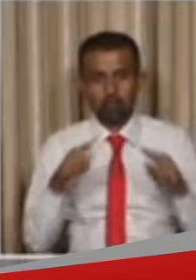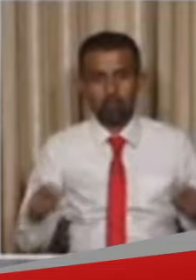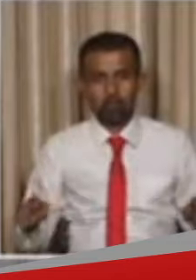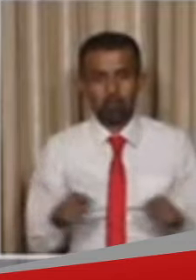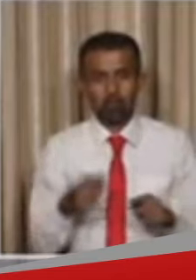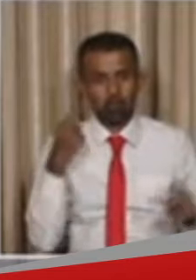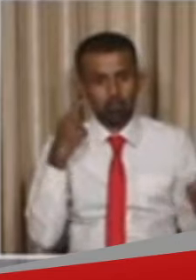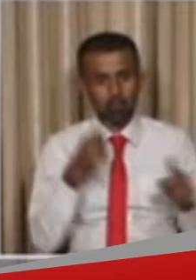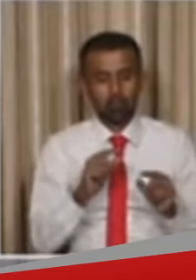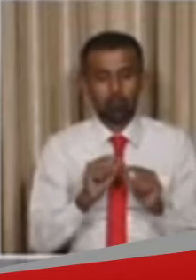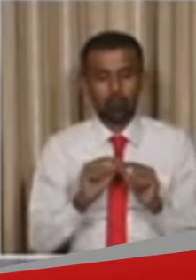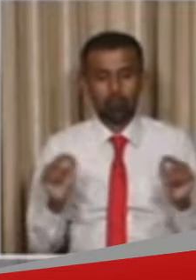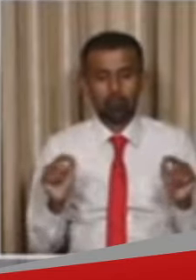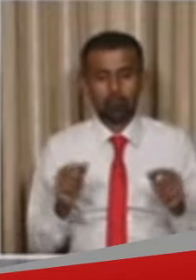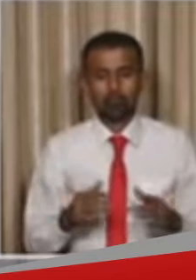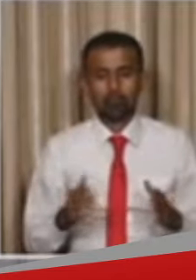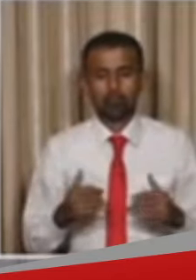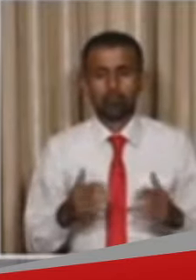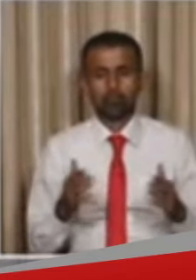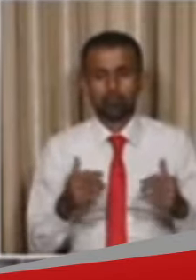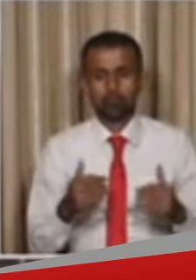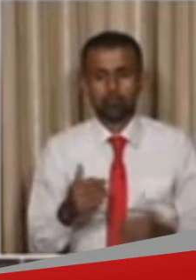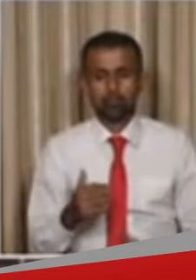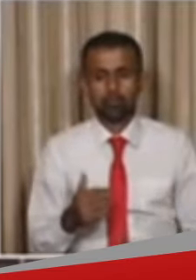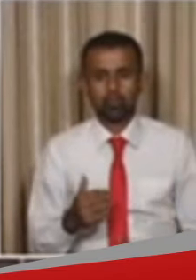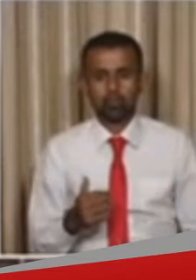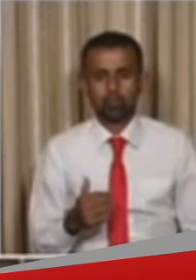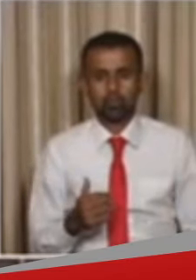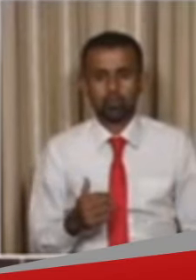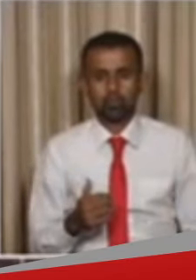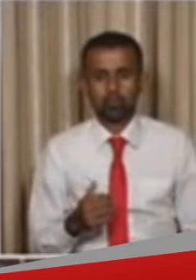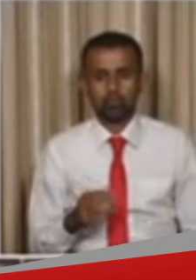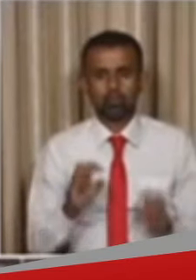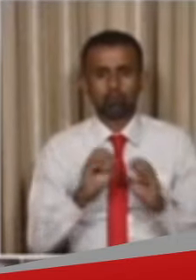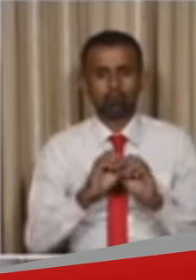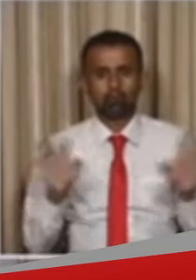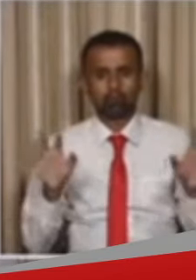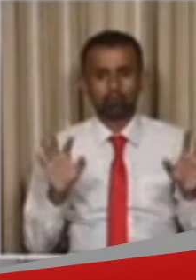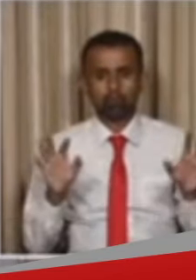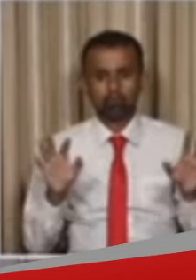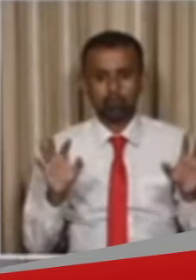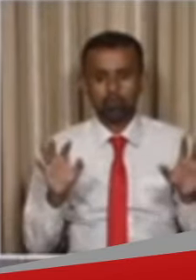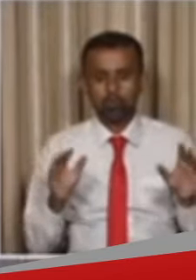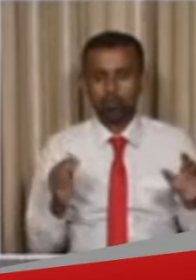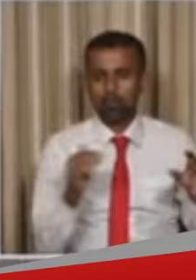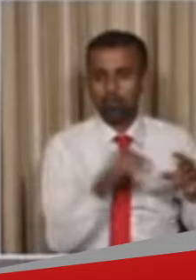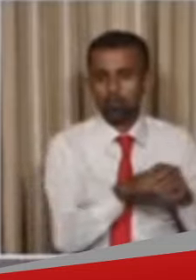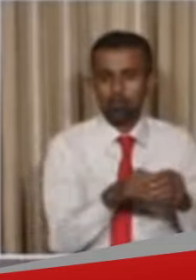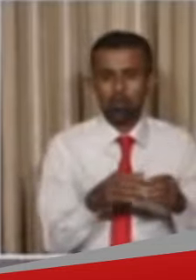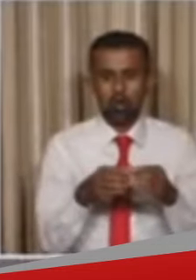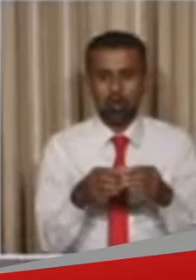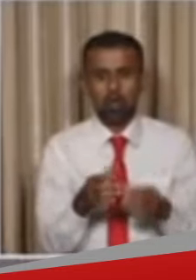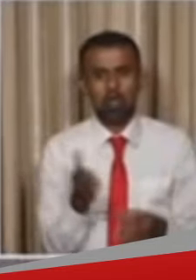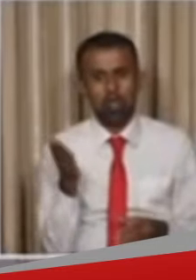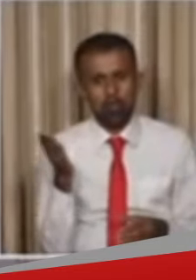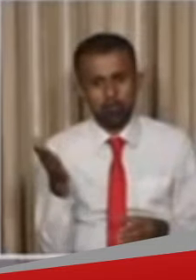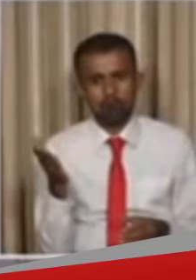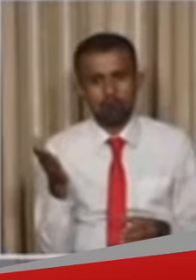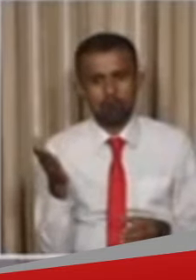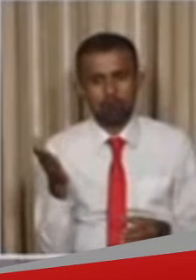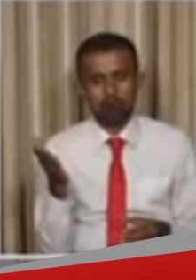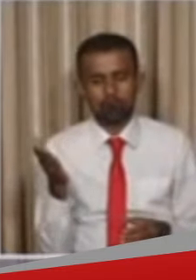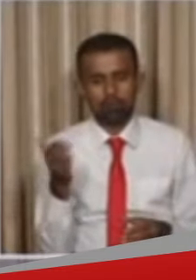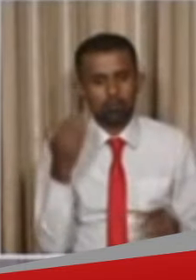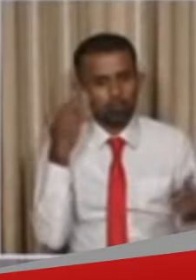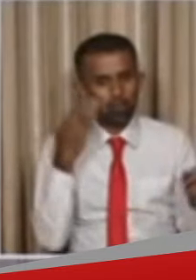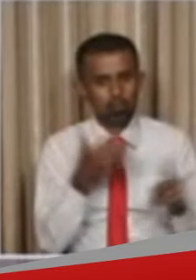පිළිබඳව. හැබැයි තව දුරටත් ඒවා ප්‍රචාරණය කරන්න සහ ඒවට යොමු වෙන කණ්ඩායමුත් ඉන්නවා. ඉතින් ඒ හින්දා ඒ